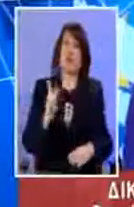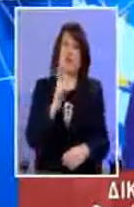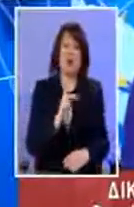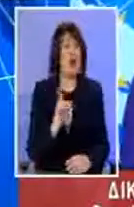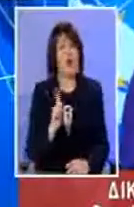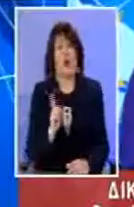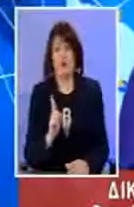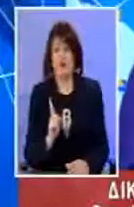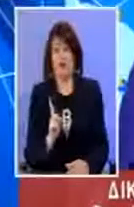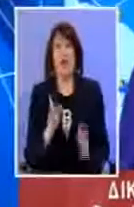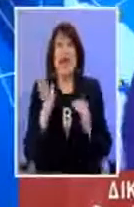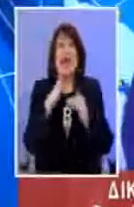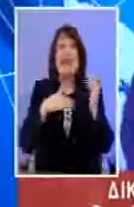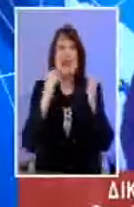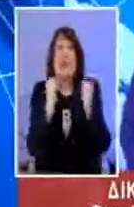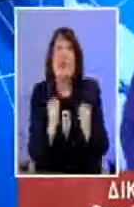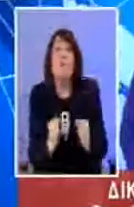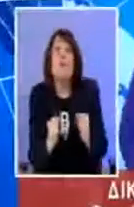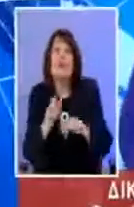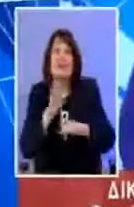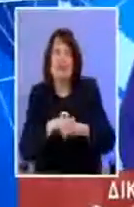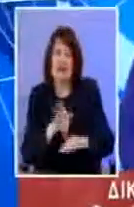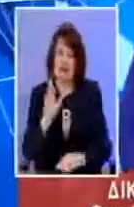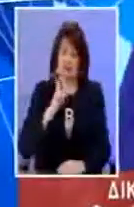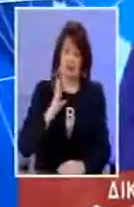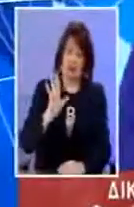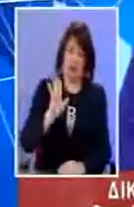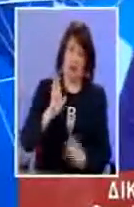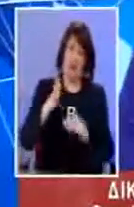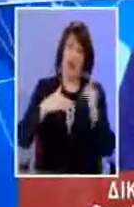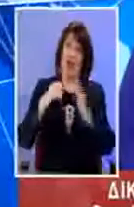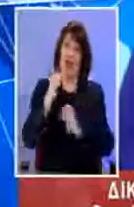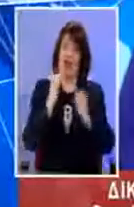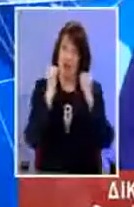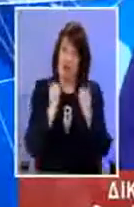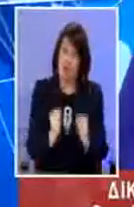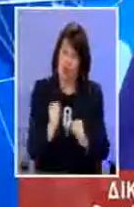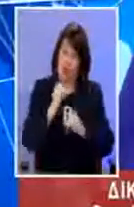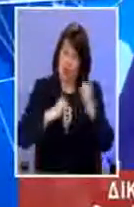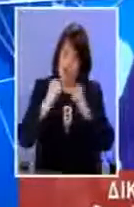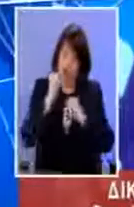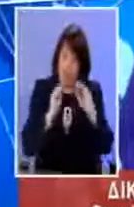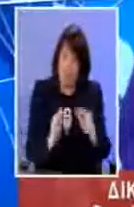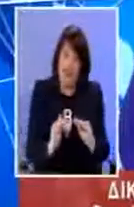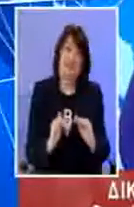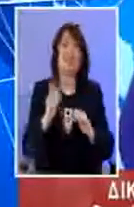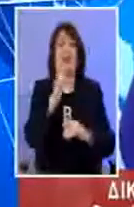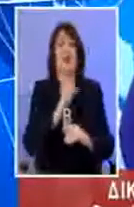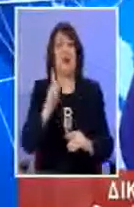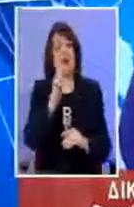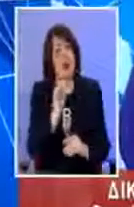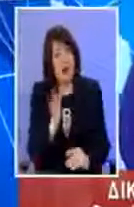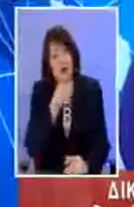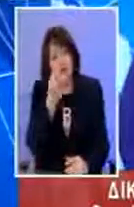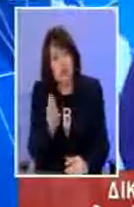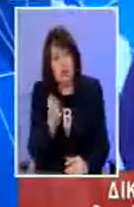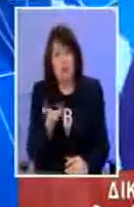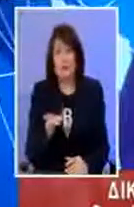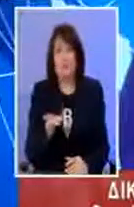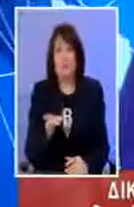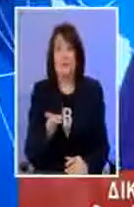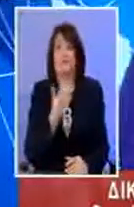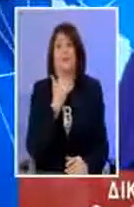φταίει. Φταίει η δόμηση της κοινωνίας. Αλλά οφείλει. Η δόμηση της κοινωνίας, επιτρέψτε μου να σας πω κάτι. Η δόμηση της κοινωνίας